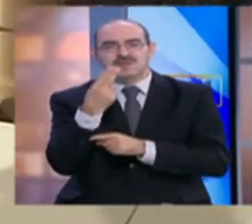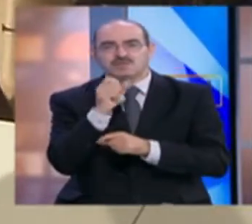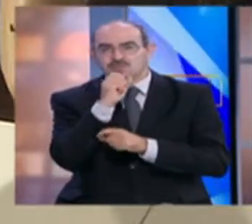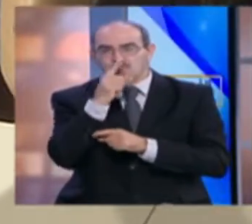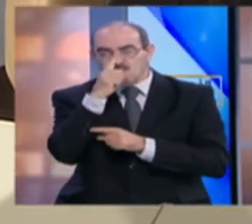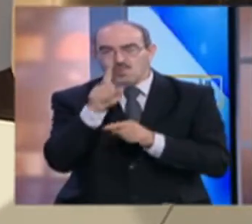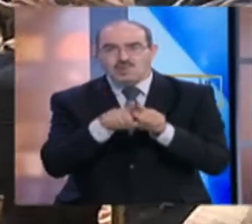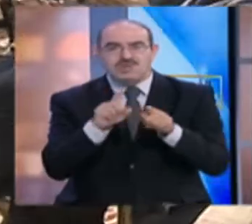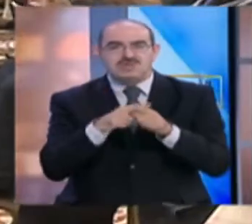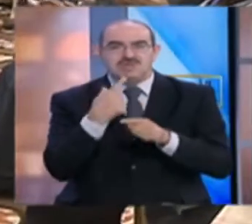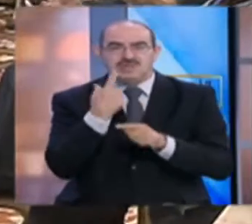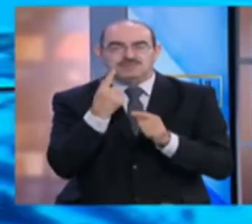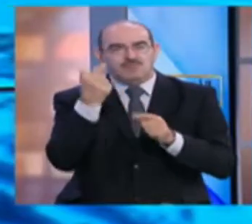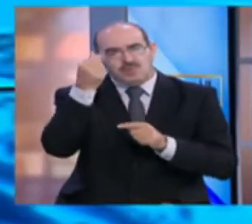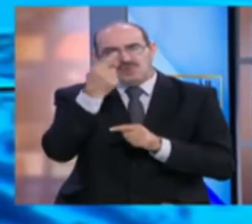العليا لعلوم البحر.